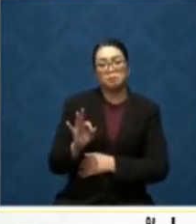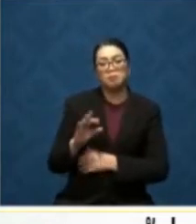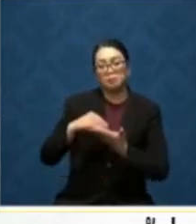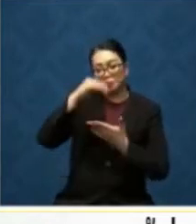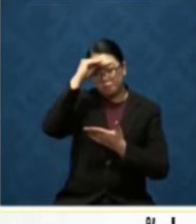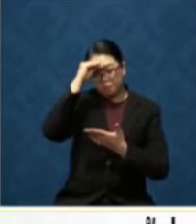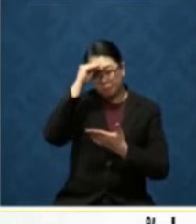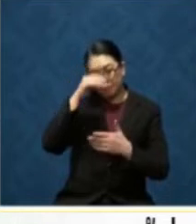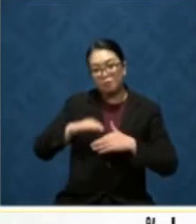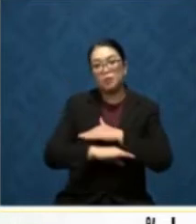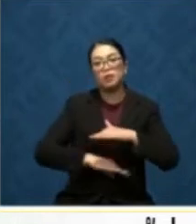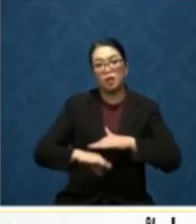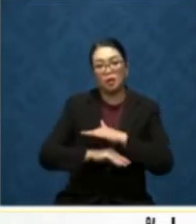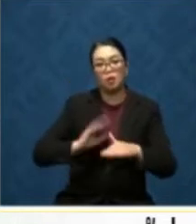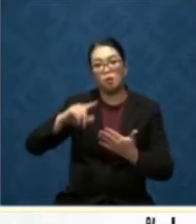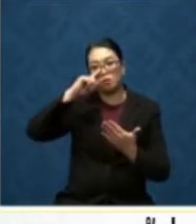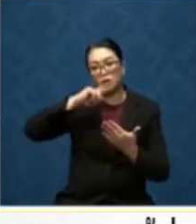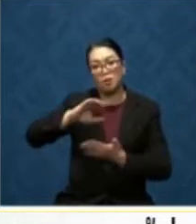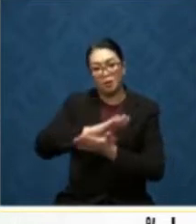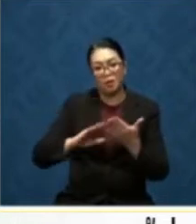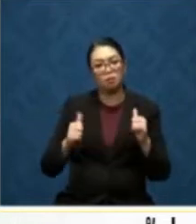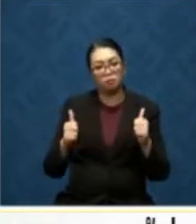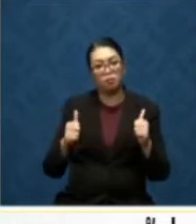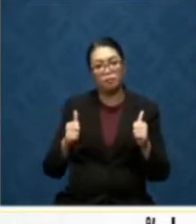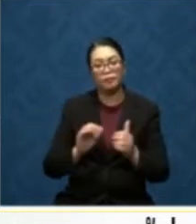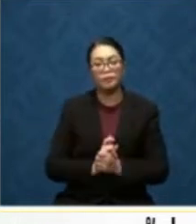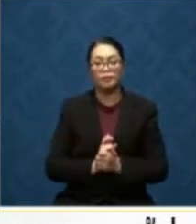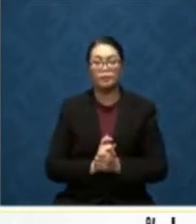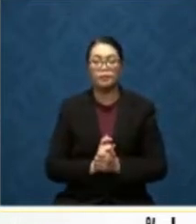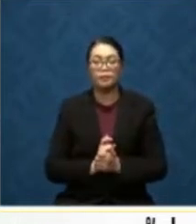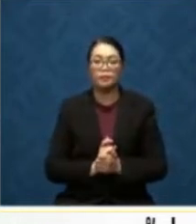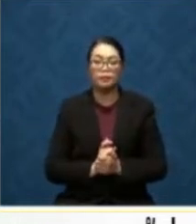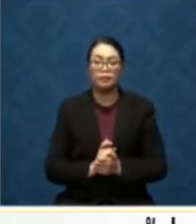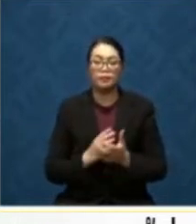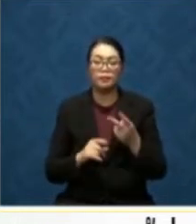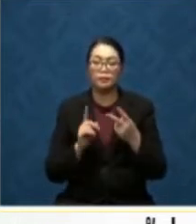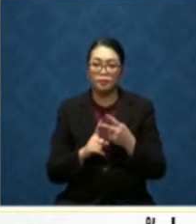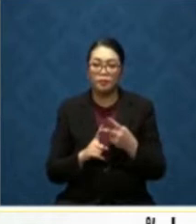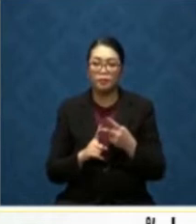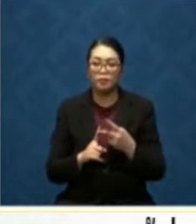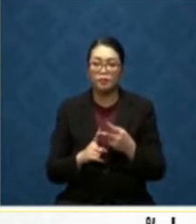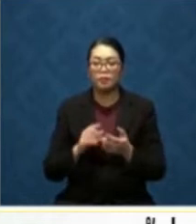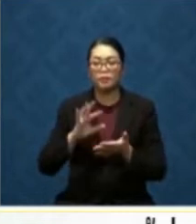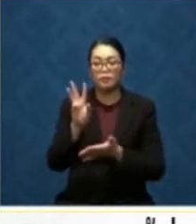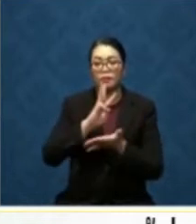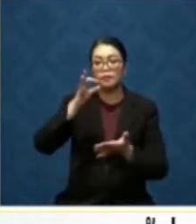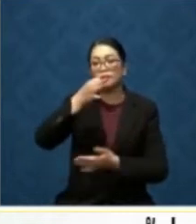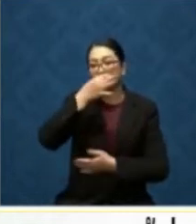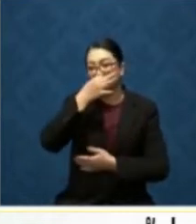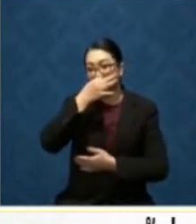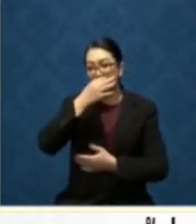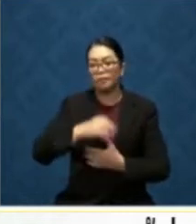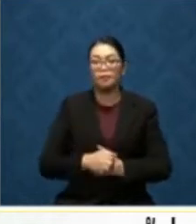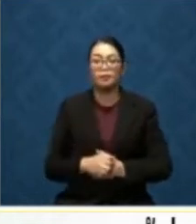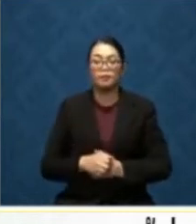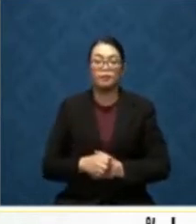ามพปลดใจในการศึษา ขนพื้ฐานสูงที่สุดรองลงมาก็ ในระดับอาราีษฐิ